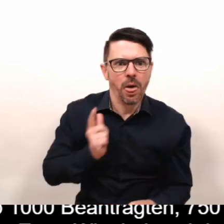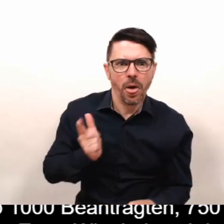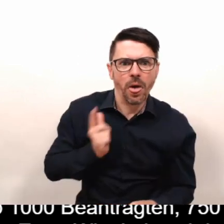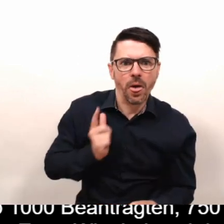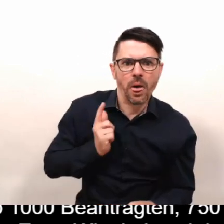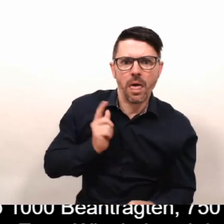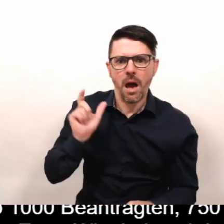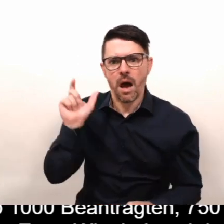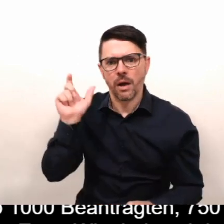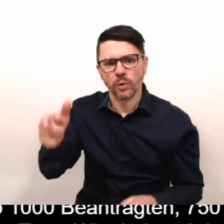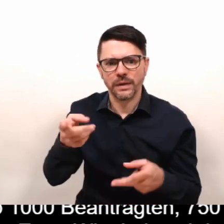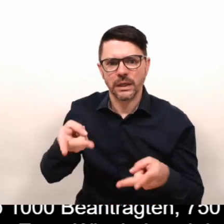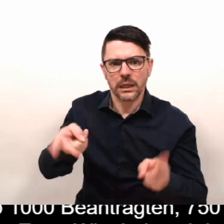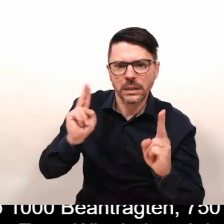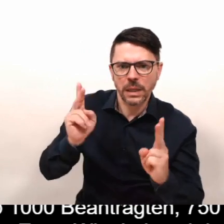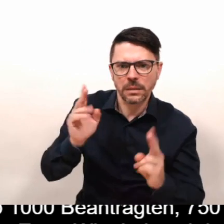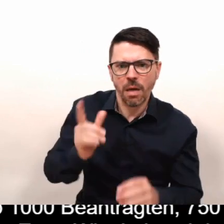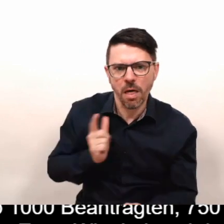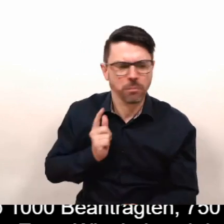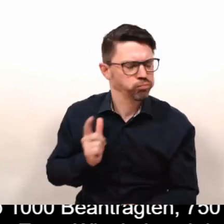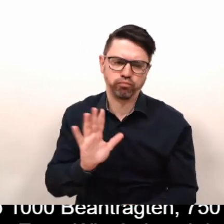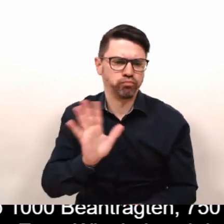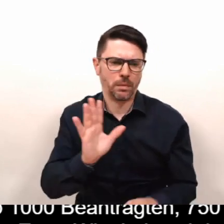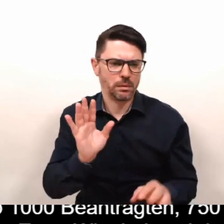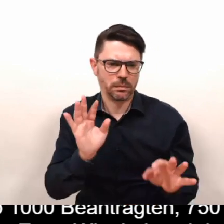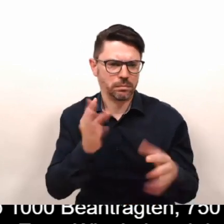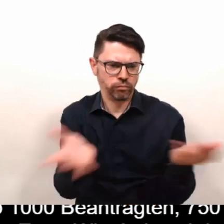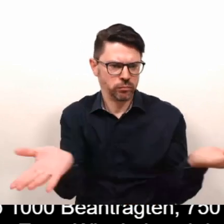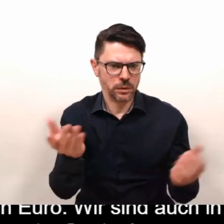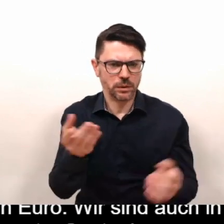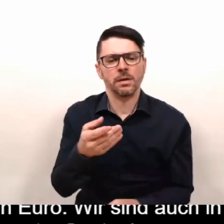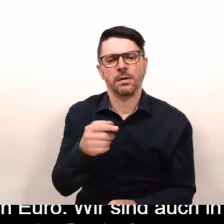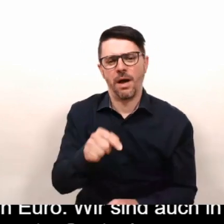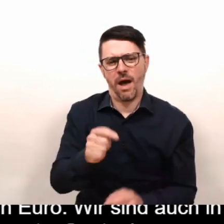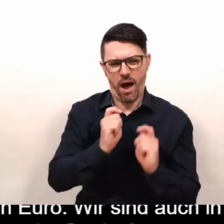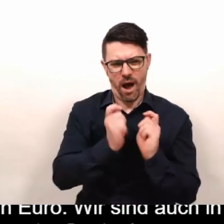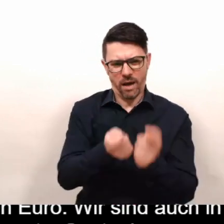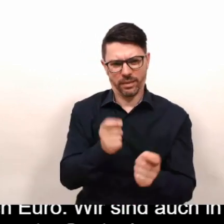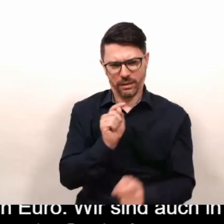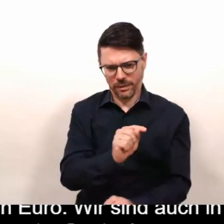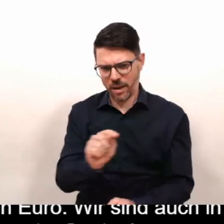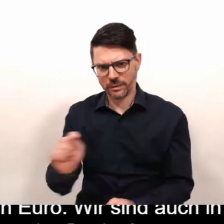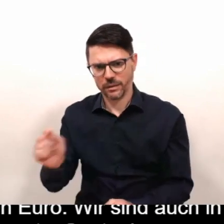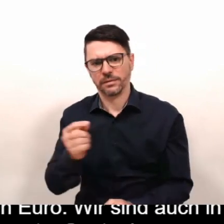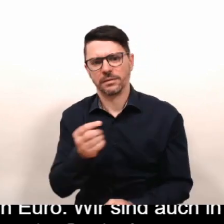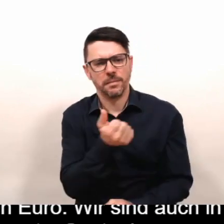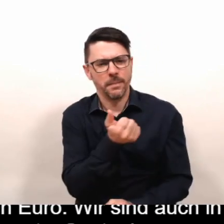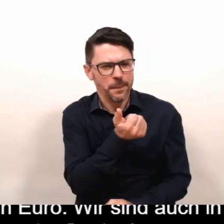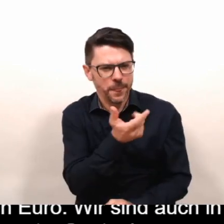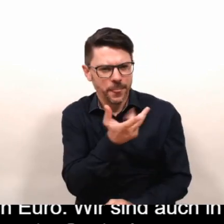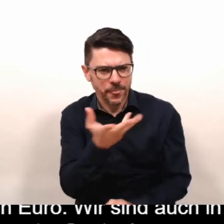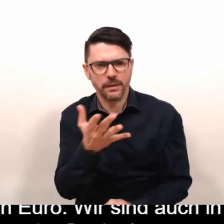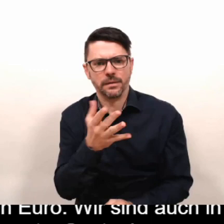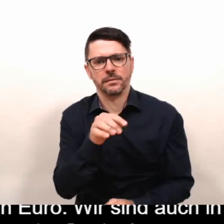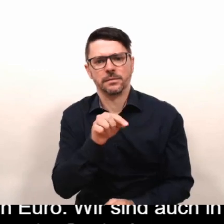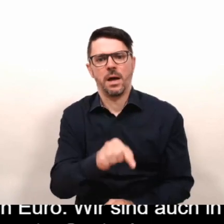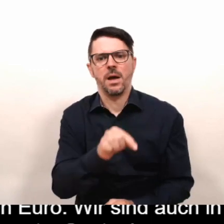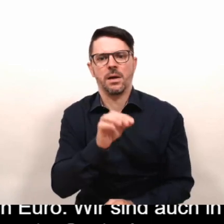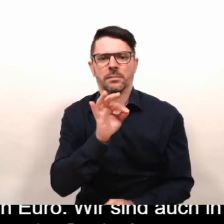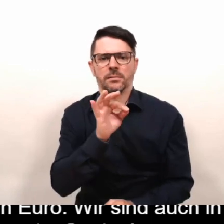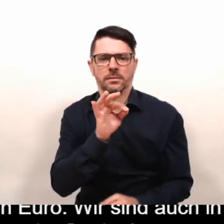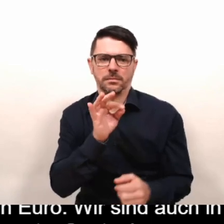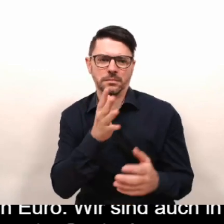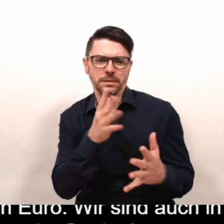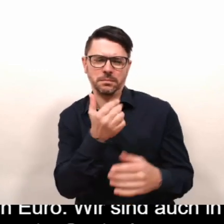eventuell schon vor der Corona-Krise unter massiven wirtschaftlichen Schwierigkeiten gelitten haben. Und denen dürfen wir dann kein Geld mehr